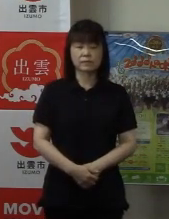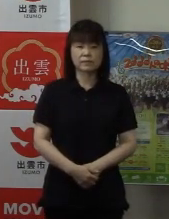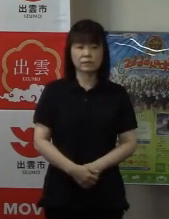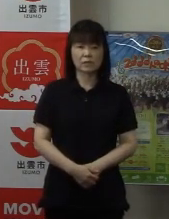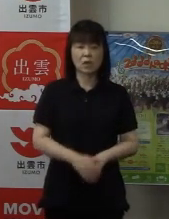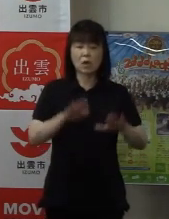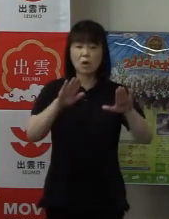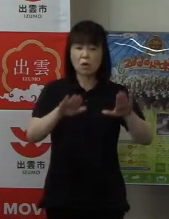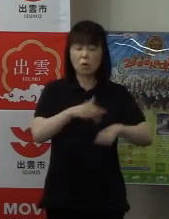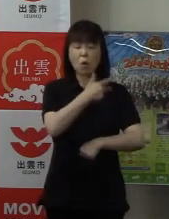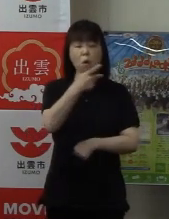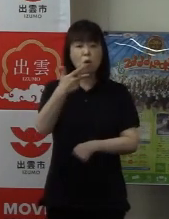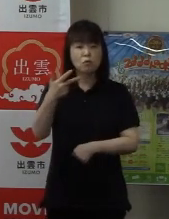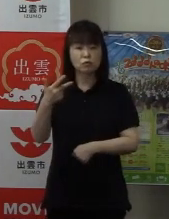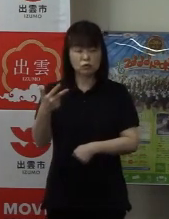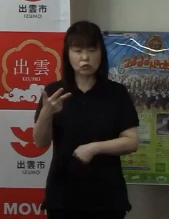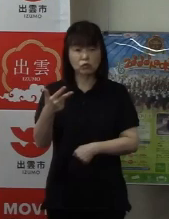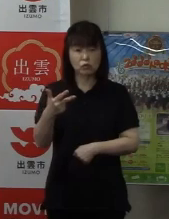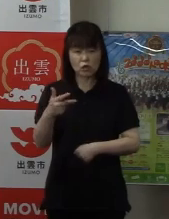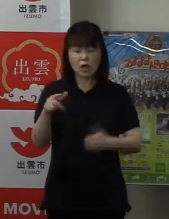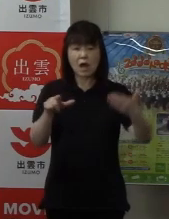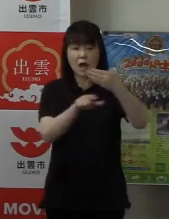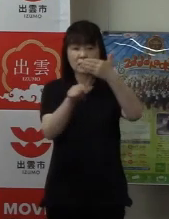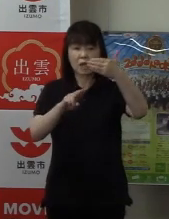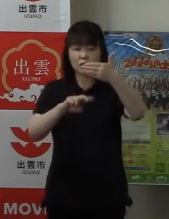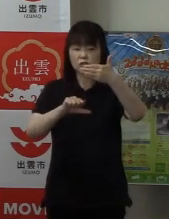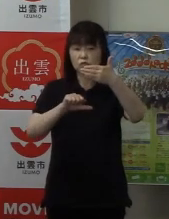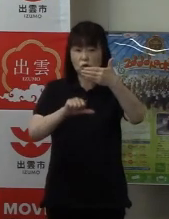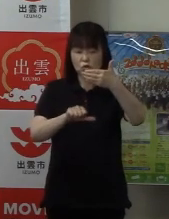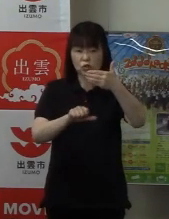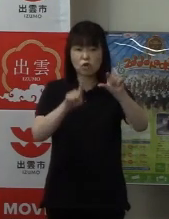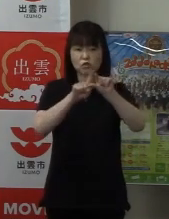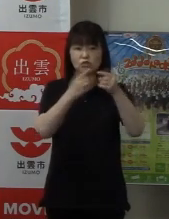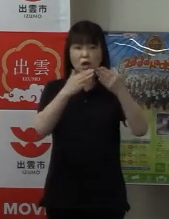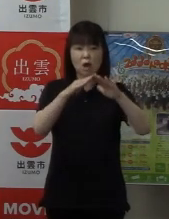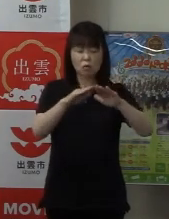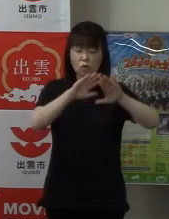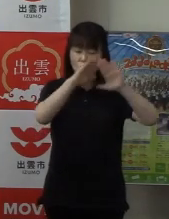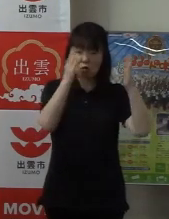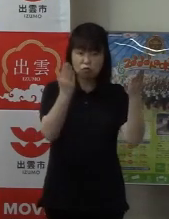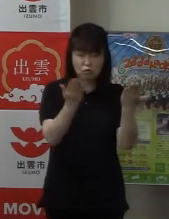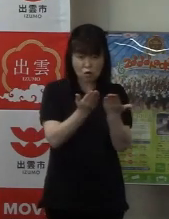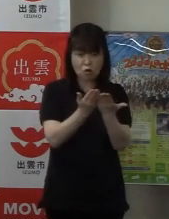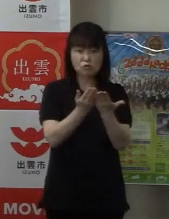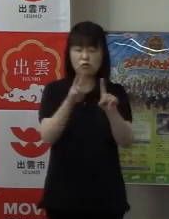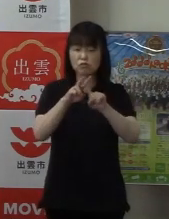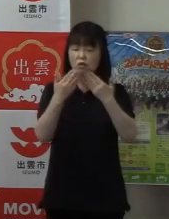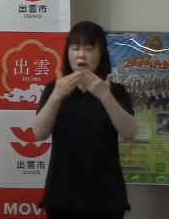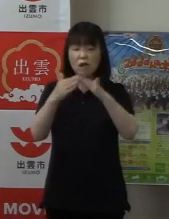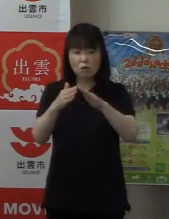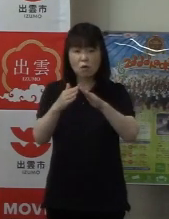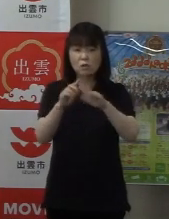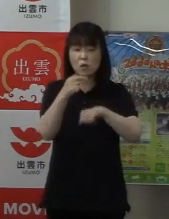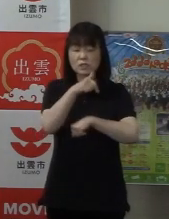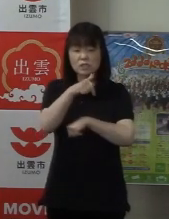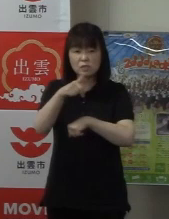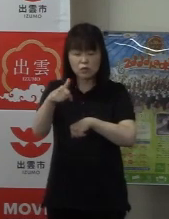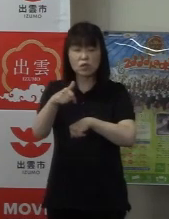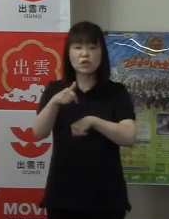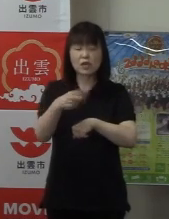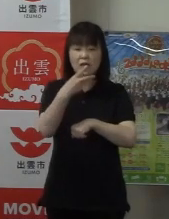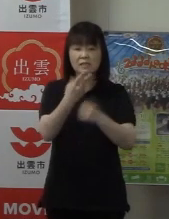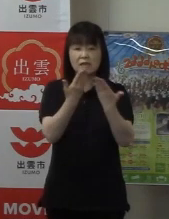ところでは今週25日から中学校のほとんど、小学校でも一部の学校で新学期が始まります。あ